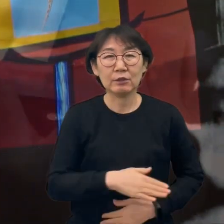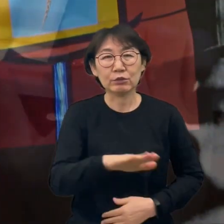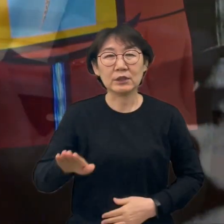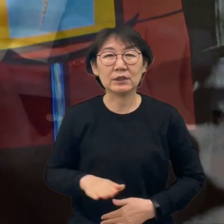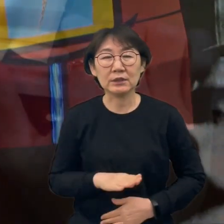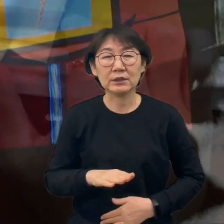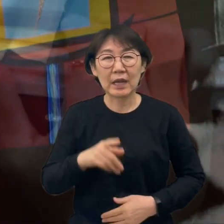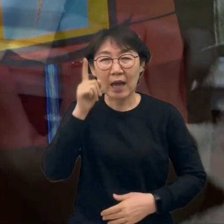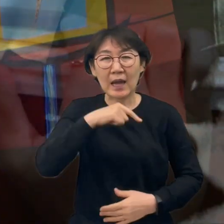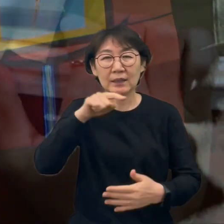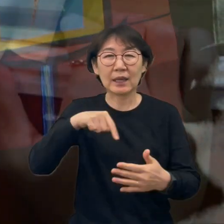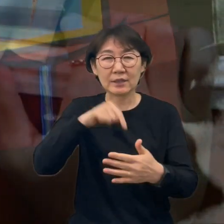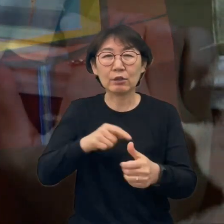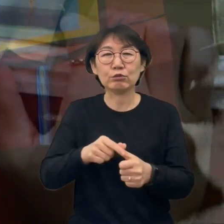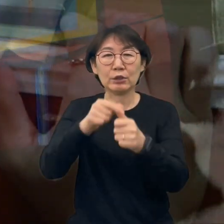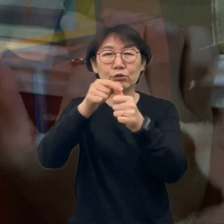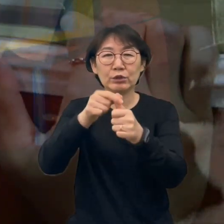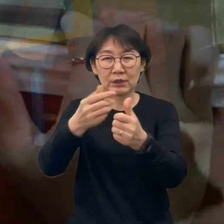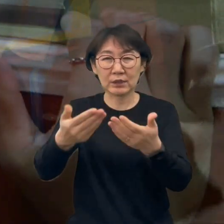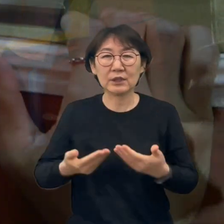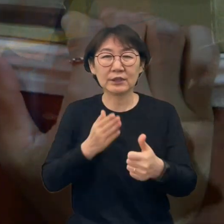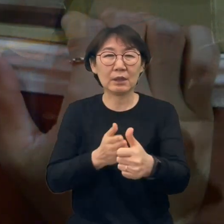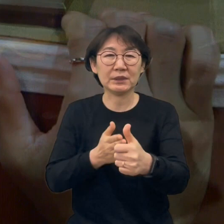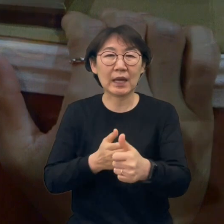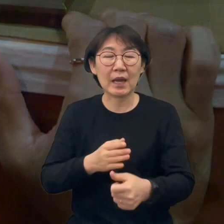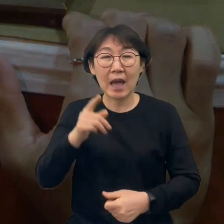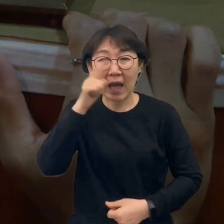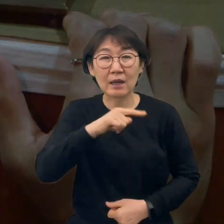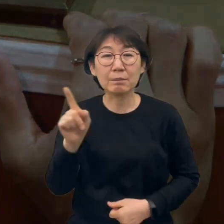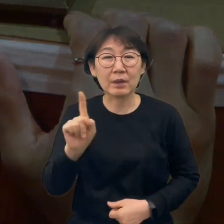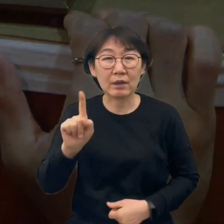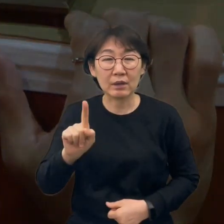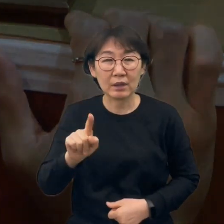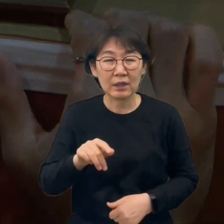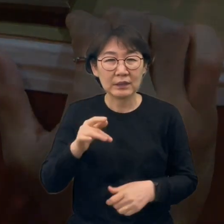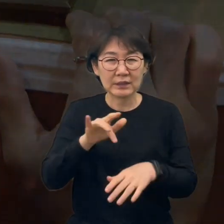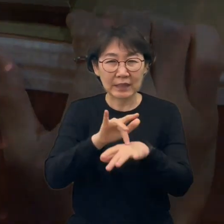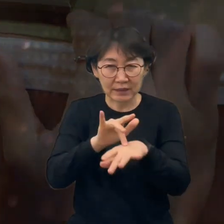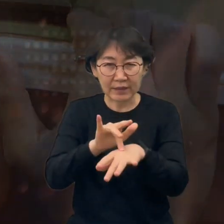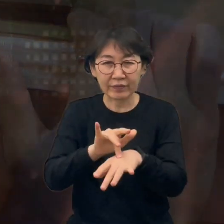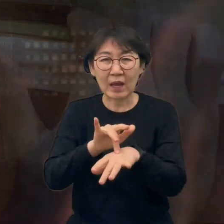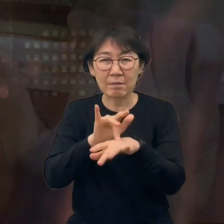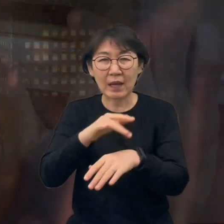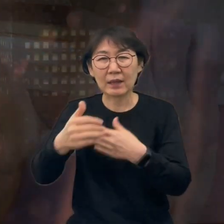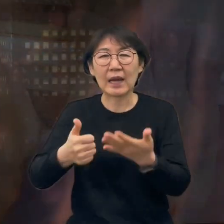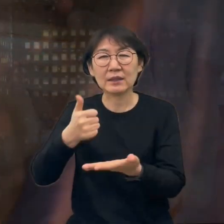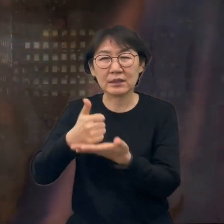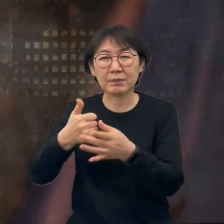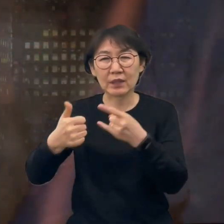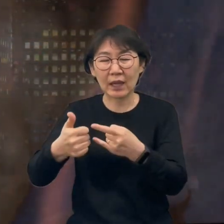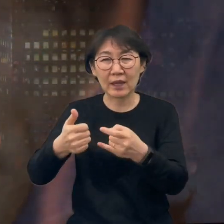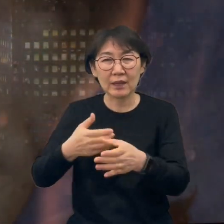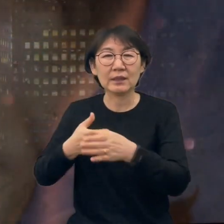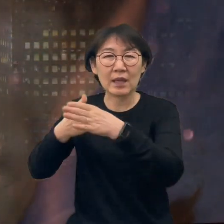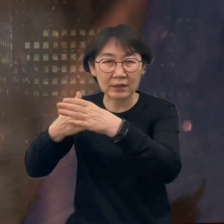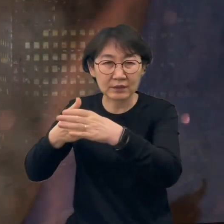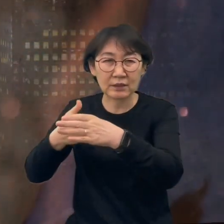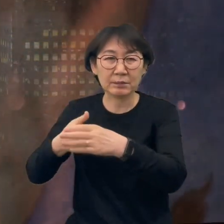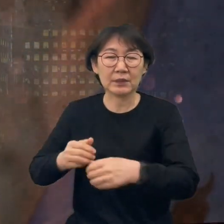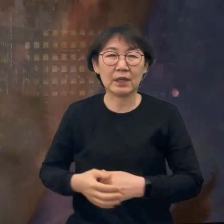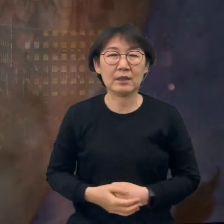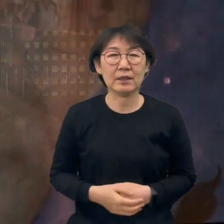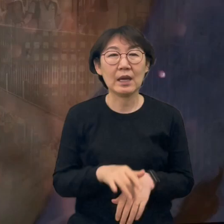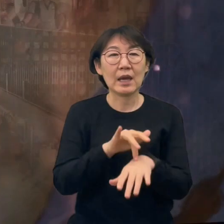우리는 악에서 구해주시기를 청합니다. 악은 추상적인 것이 아니라 사탄, 악마 등 하느님께